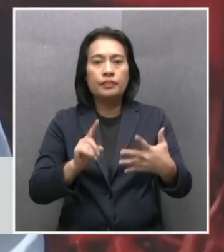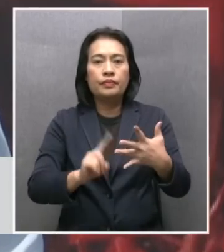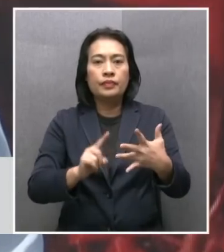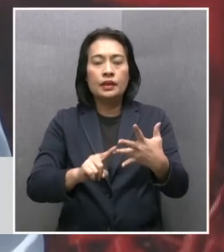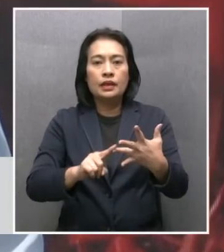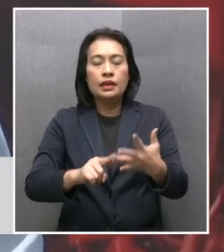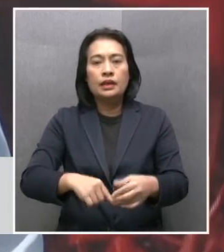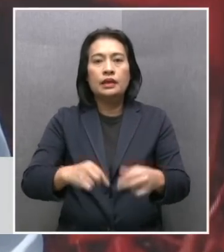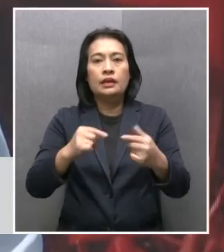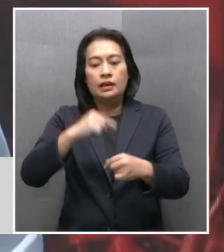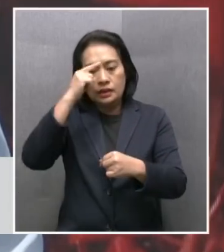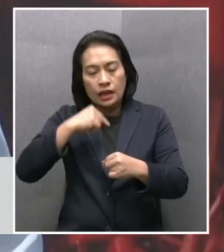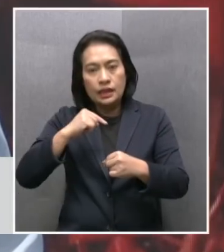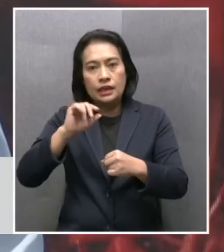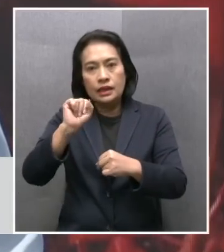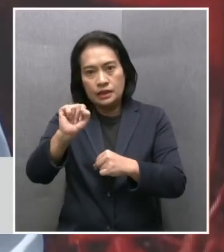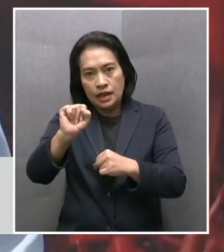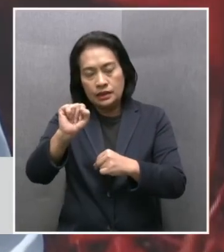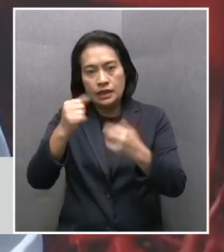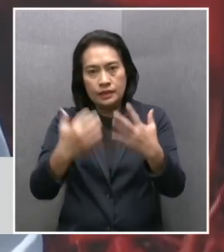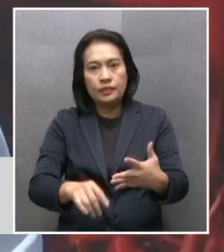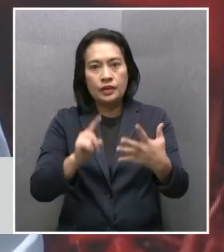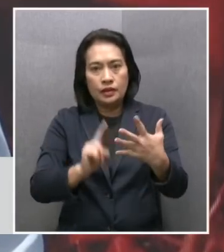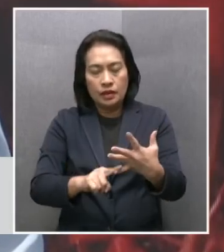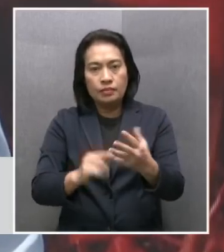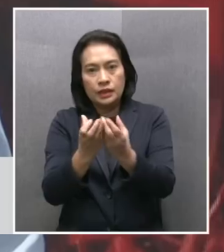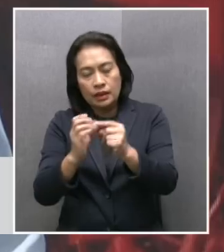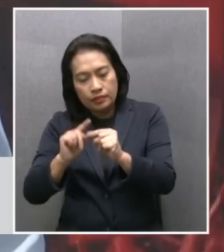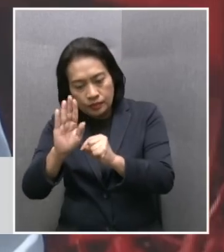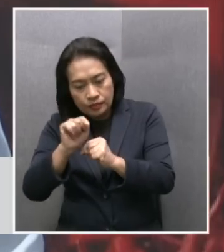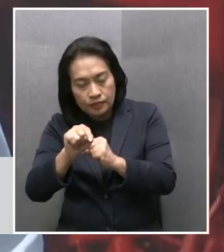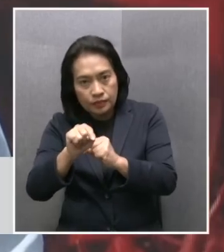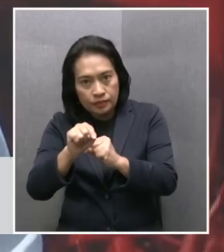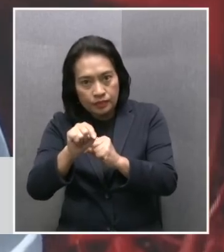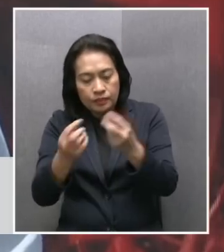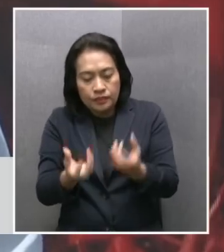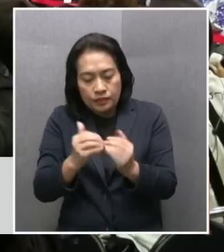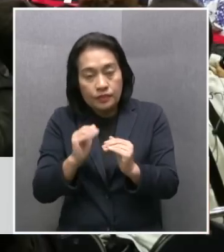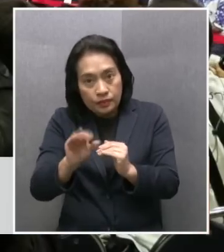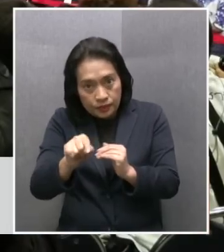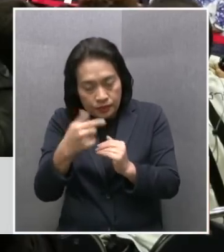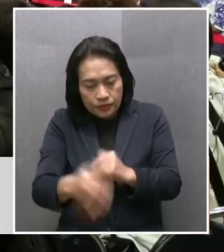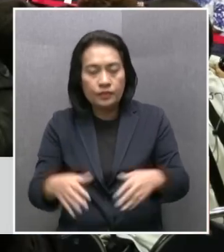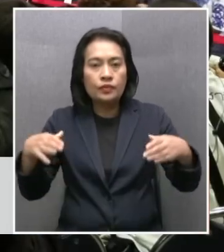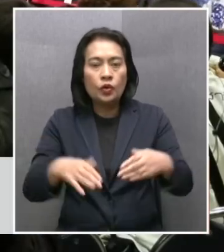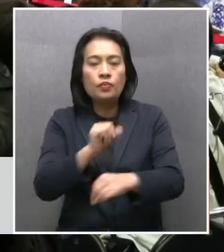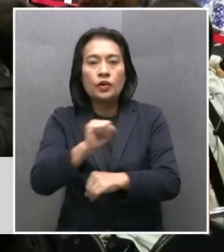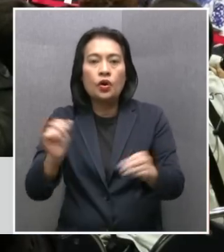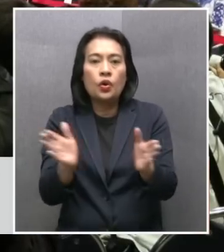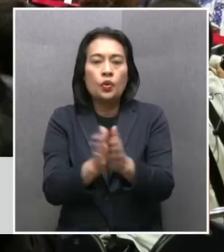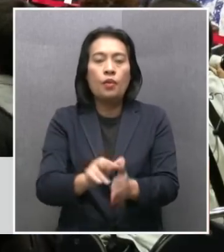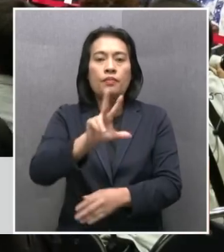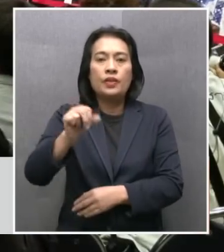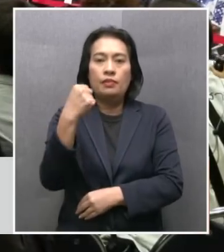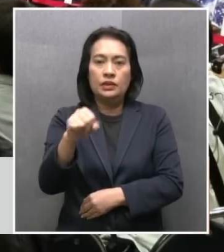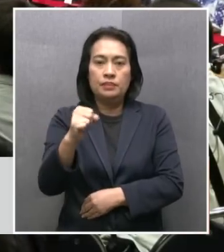พรรคเป็นธรรมซึ่งจะจับมือกันนะครับเป็นรัฐบาลใหม่นั่นเองนะครับตอนนี้รวบรวมจะจำนวนสสได้แล้วเนี่ย 310คนด้วย